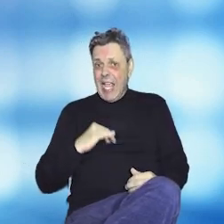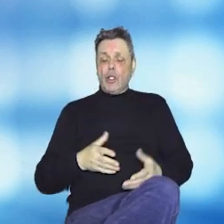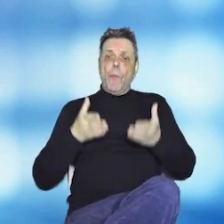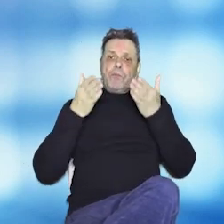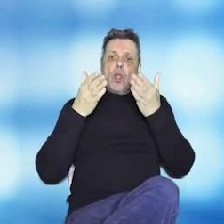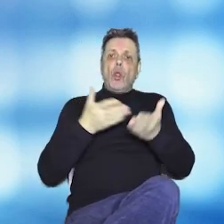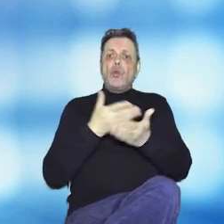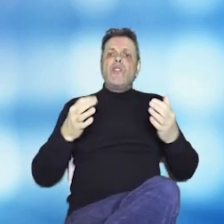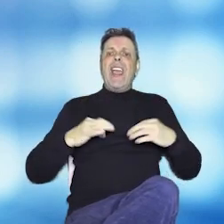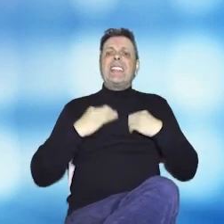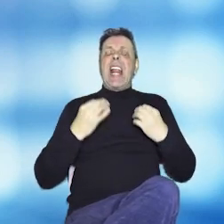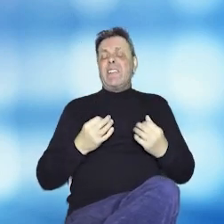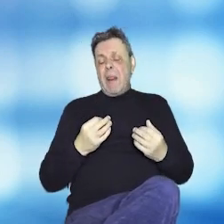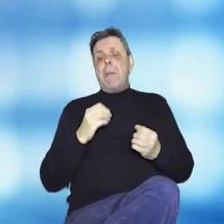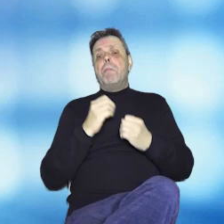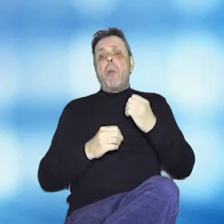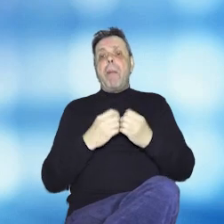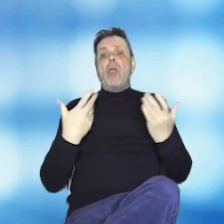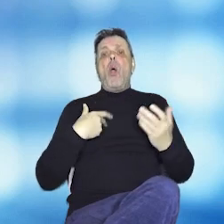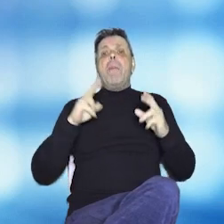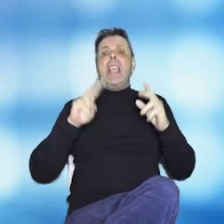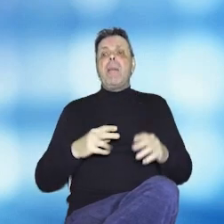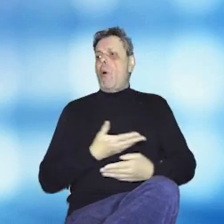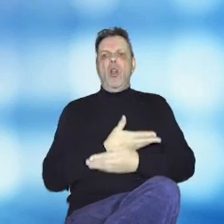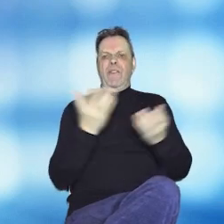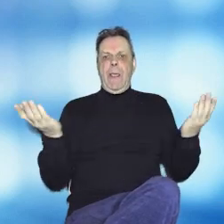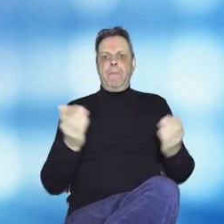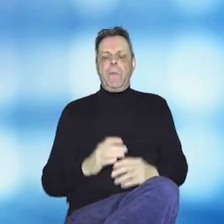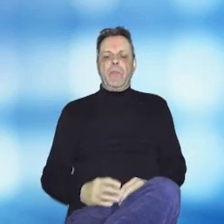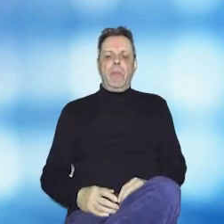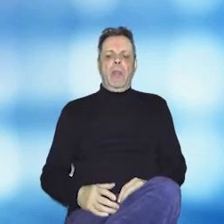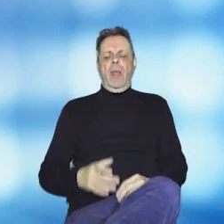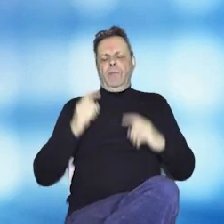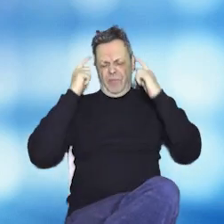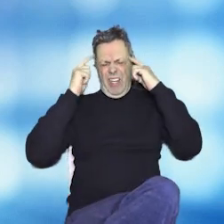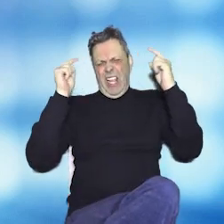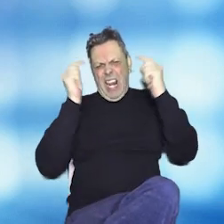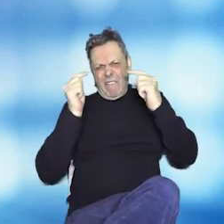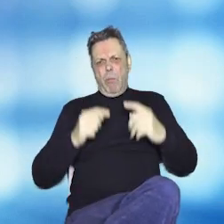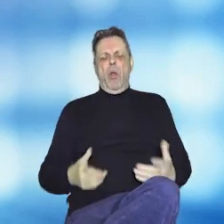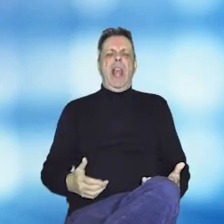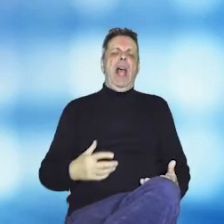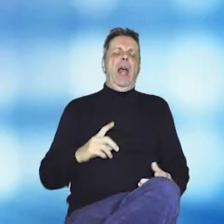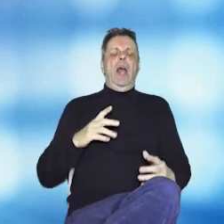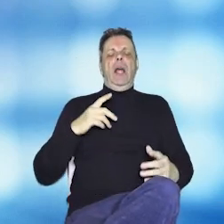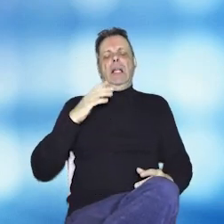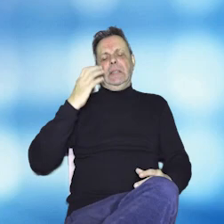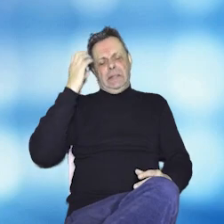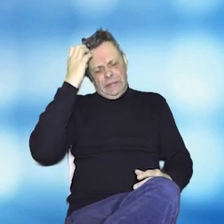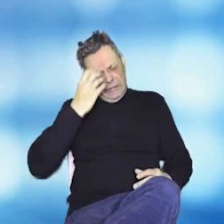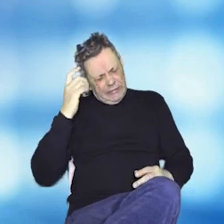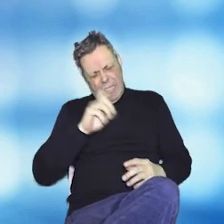to sve zdravstvene tegobe koje mi imamo više manje svi. Jel da? To je glavobolja, jel da? To je nesanica, to